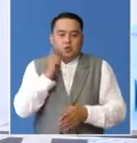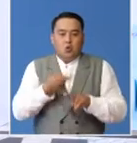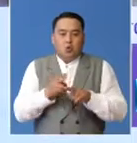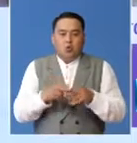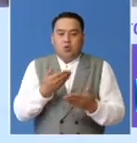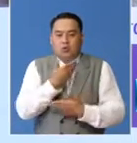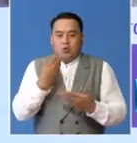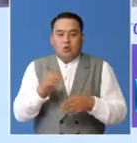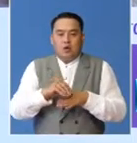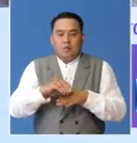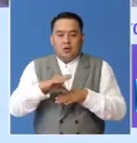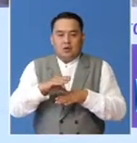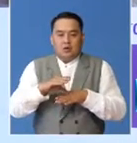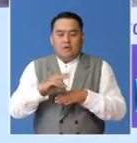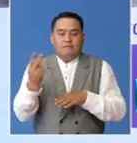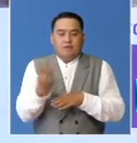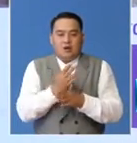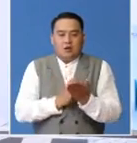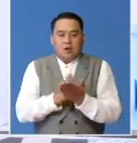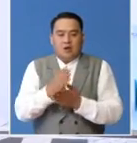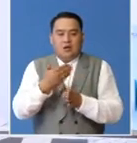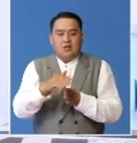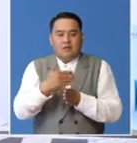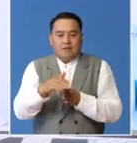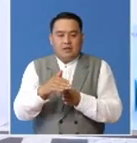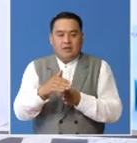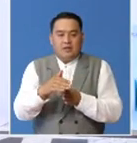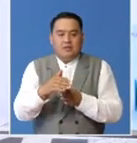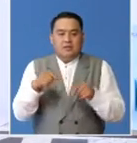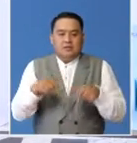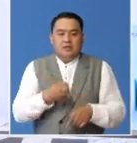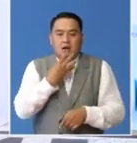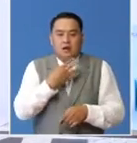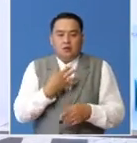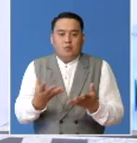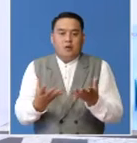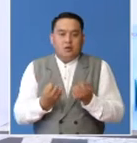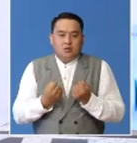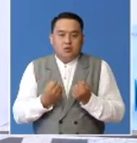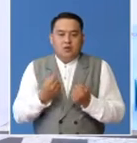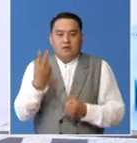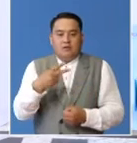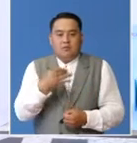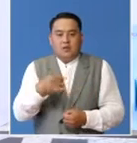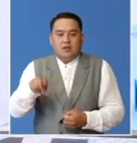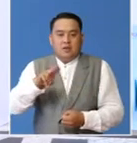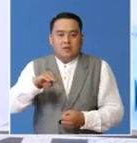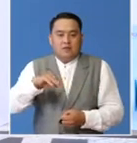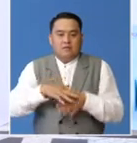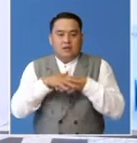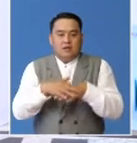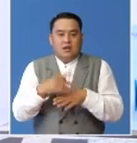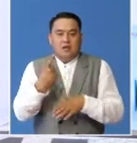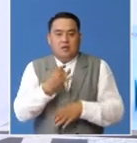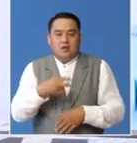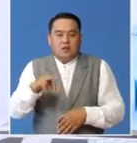нет накопленного капитала. Второе направление – это микрокредитование. Здесь очень хорошо воспринята инициатива ГСР. 20 миллиардов выделено, из них